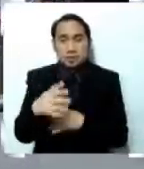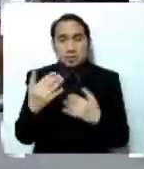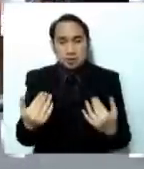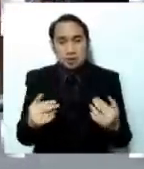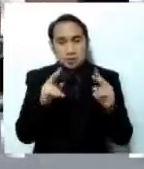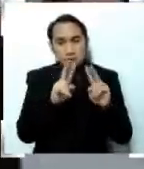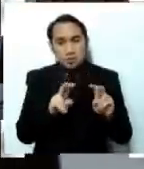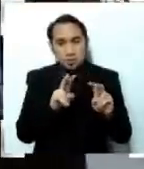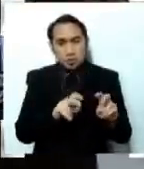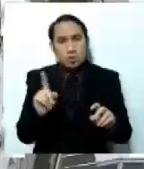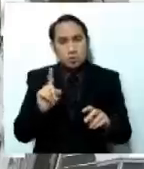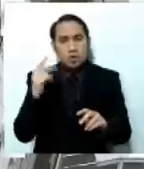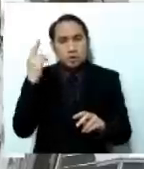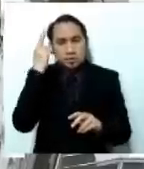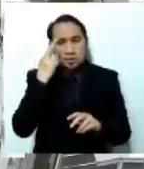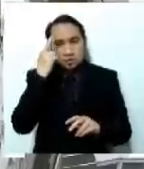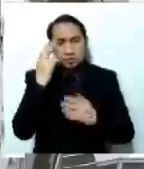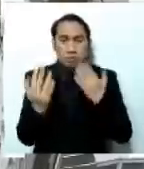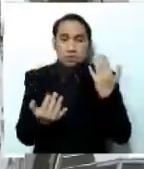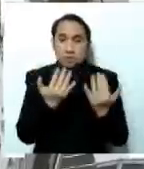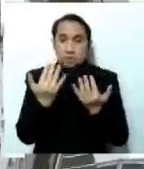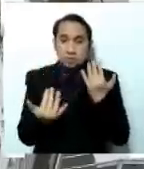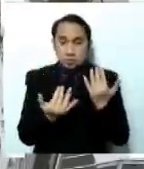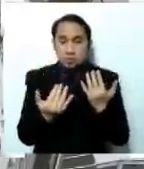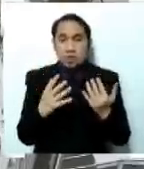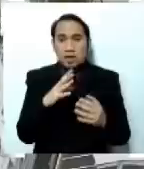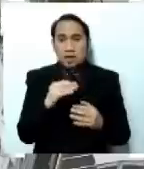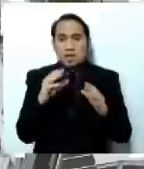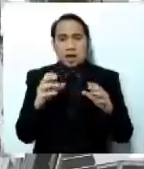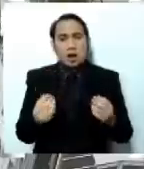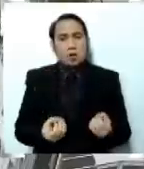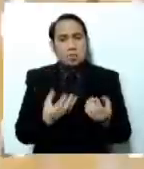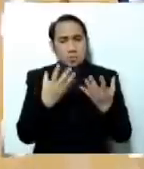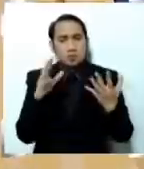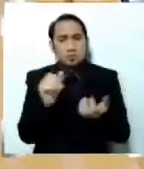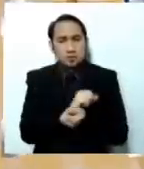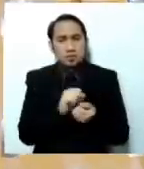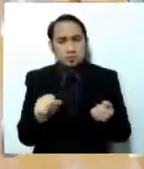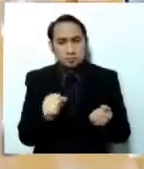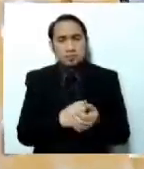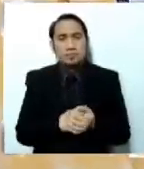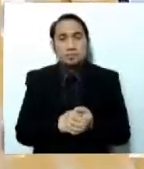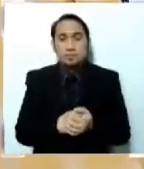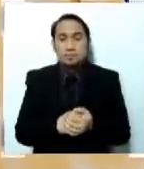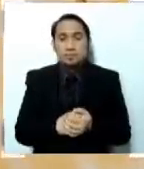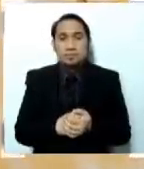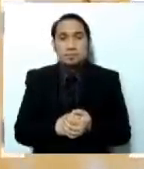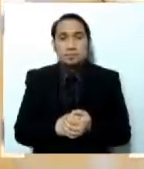posibleng naging sanhi ng sunog at kung magkano ang kabuuang danyo sa insidente. Ako si Dan at ingkukong inyong saksi.